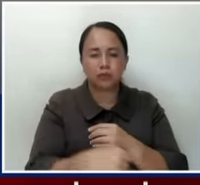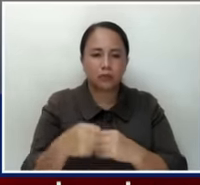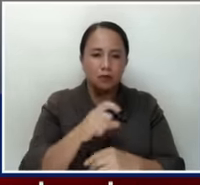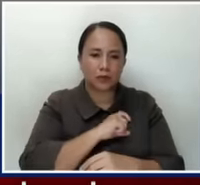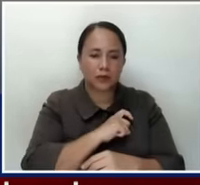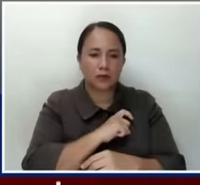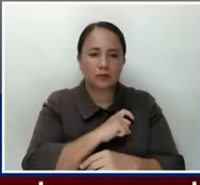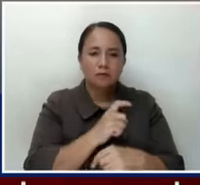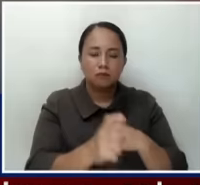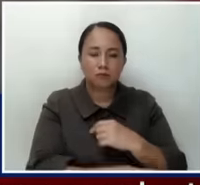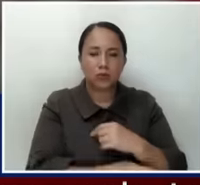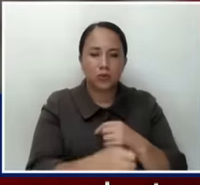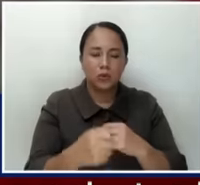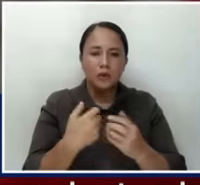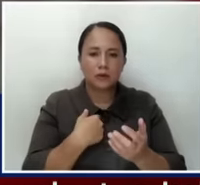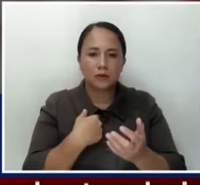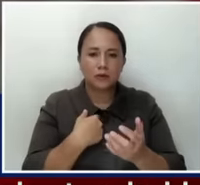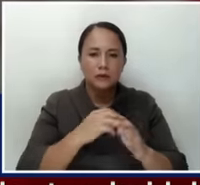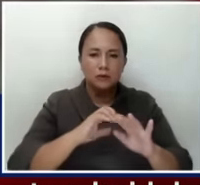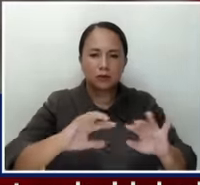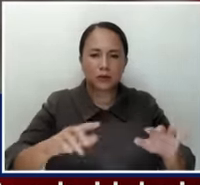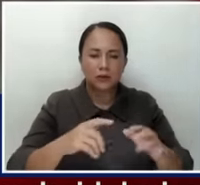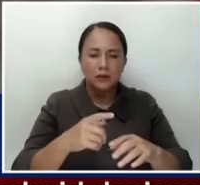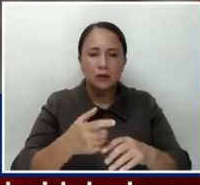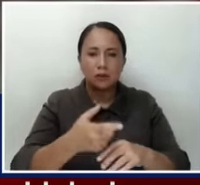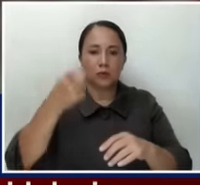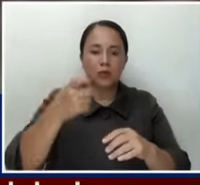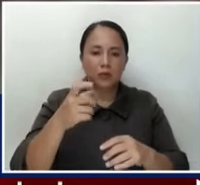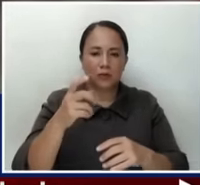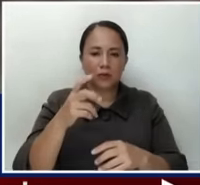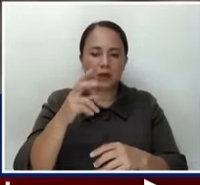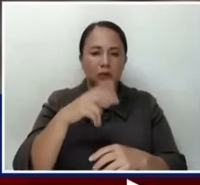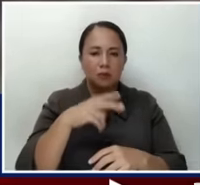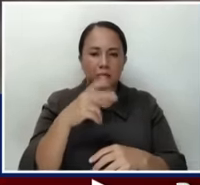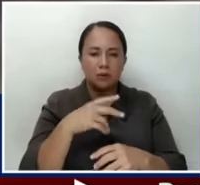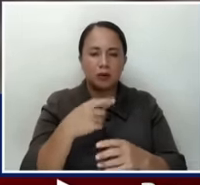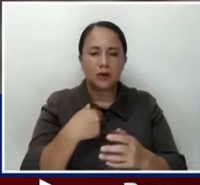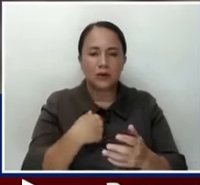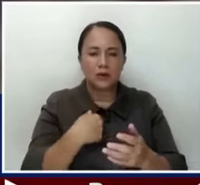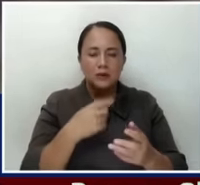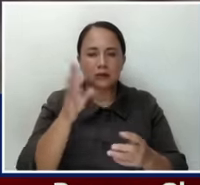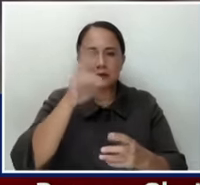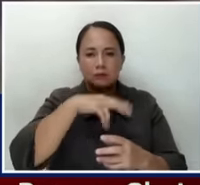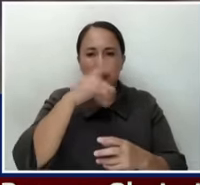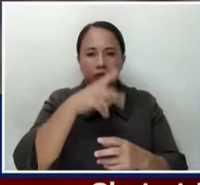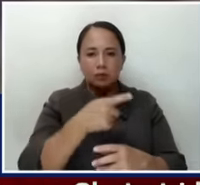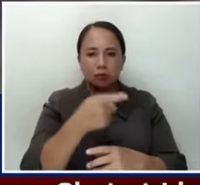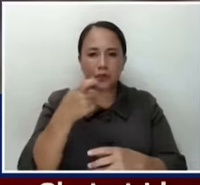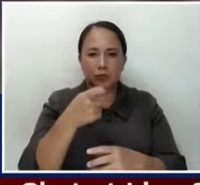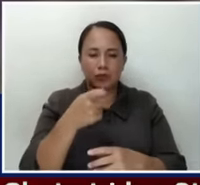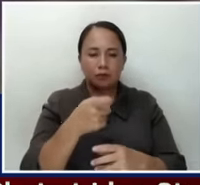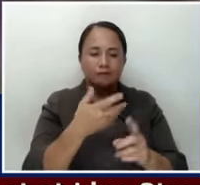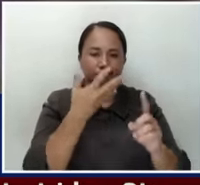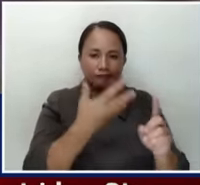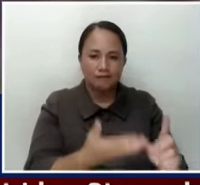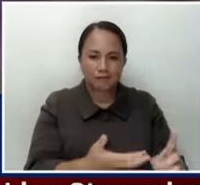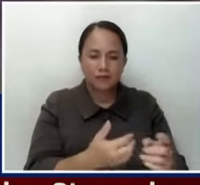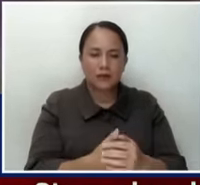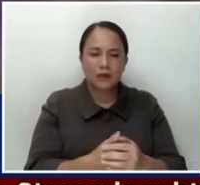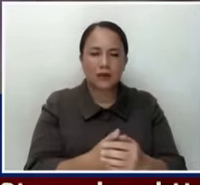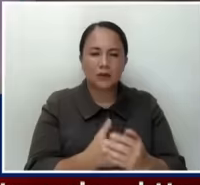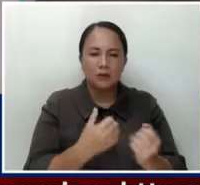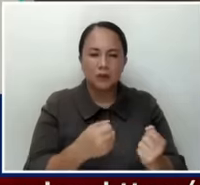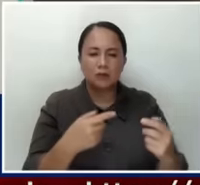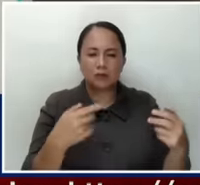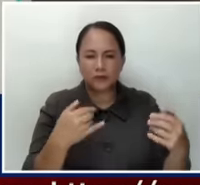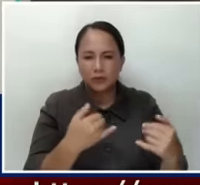baril. At habang inaawat ay nakalabit ng pulis ang gatilyo at aksidenteng nabaril ang biktima. Sa tindi ng tinamong